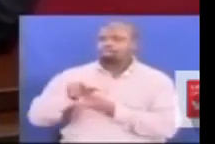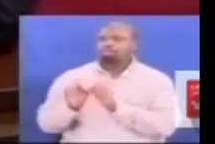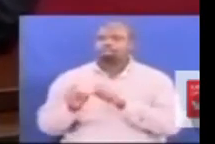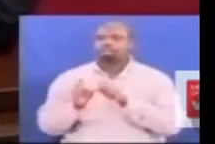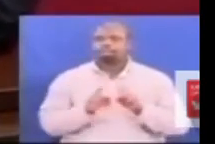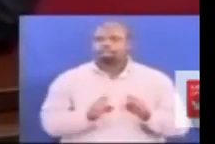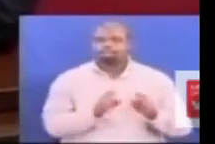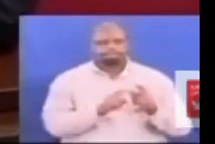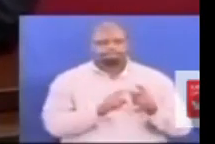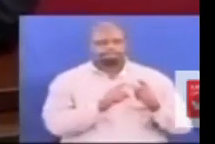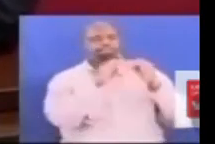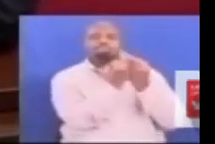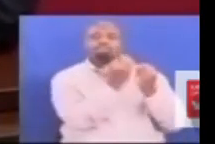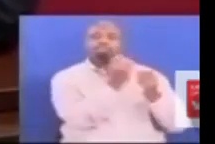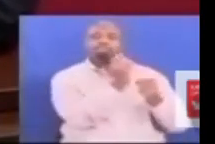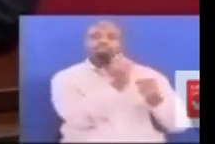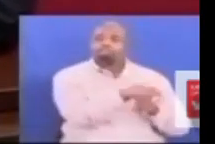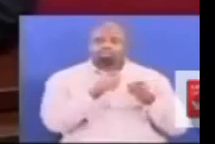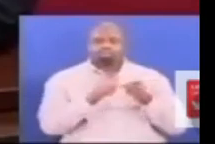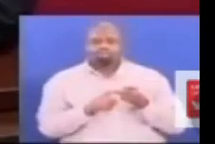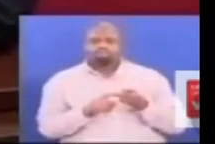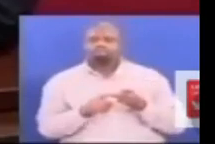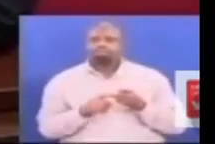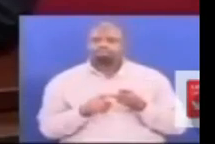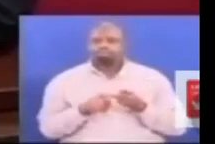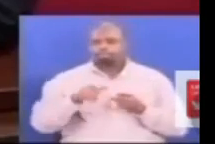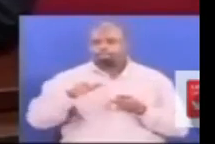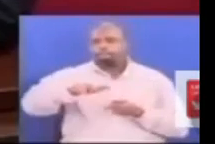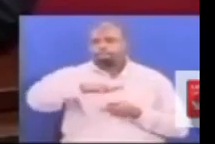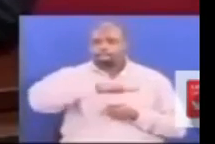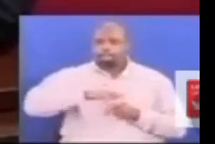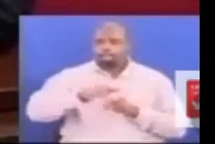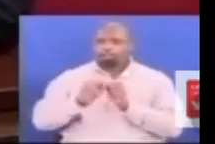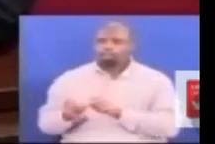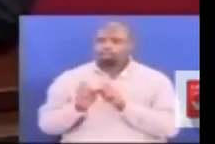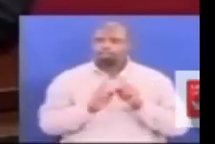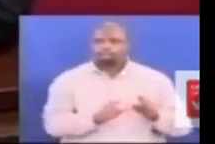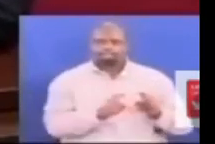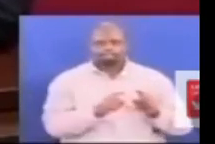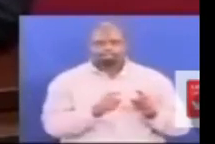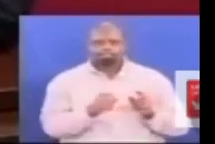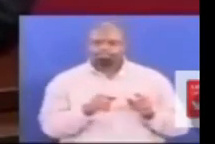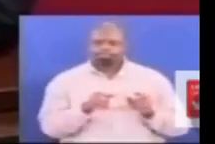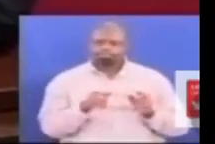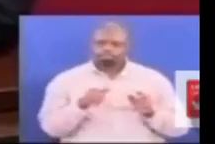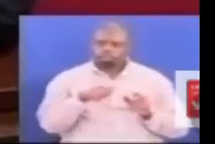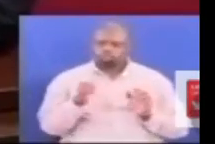kwa ngazi ya familia, lakini pia na maeneo mbalimbali ya mikusanyiko